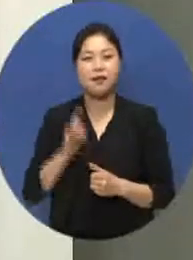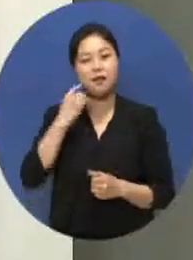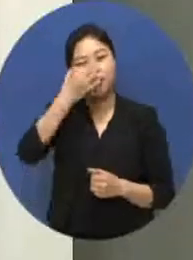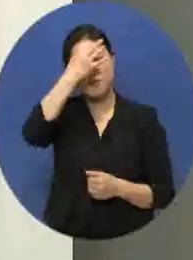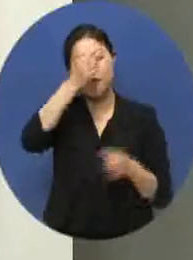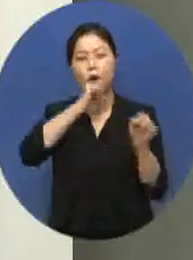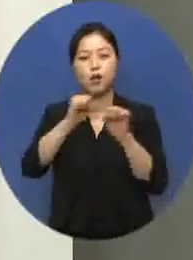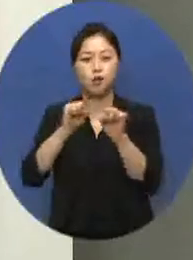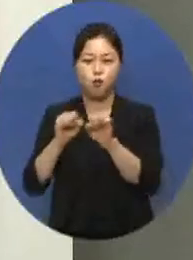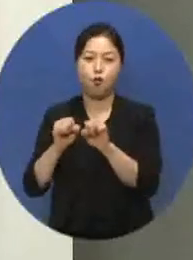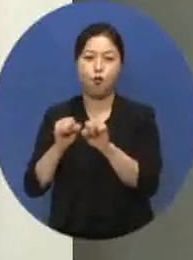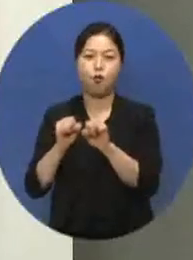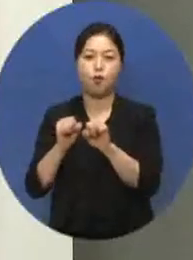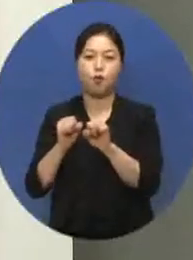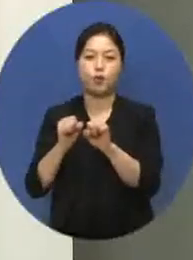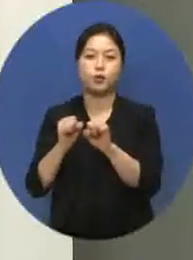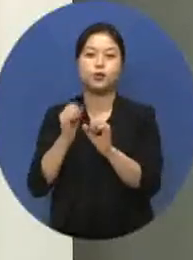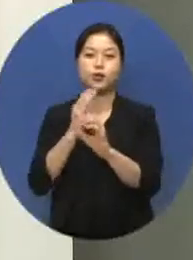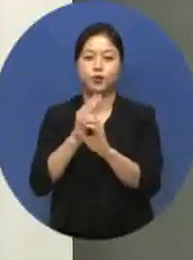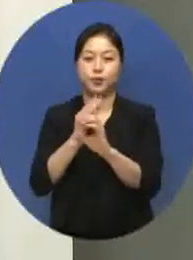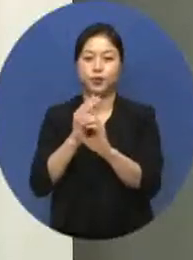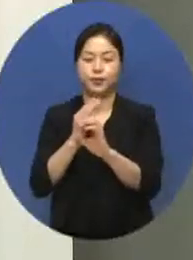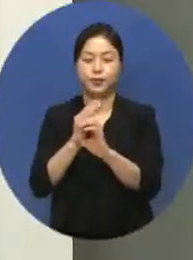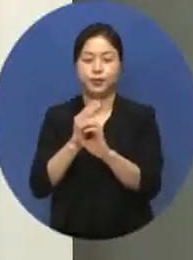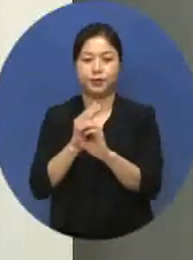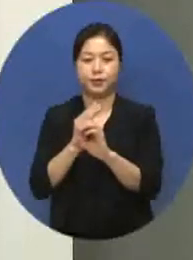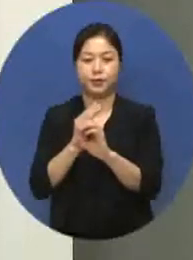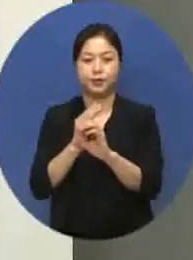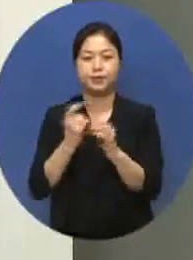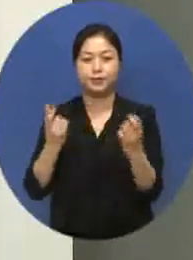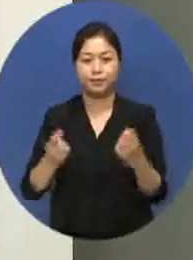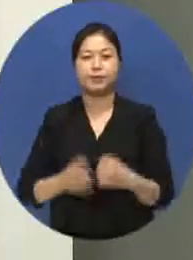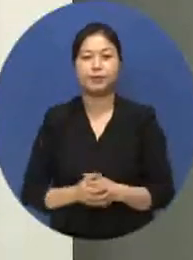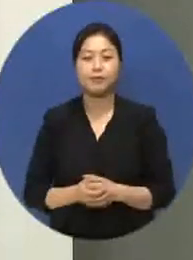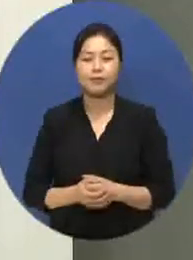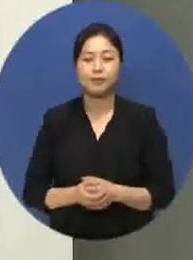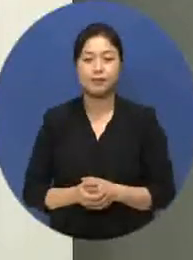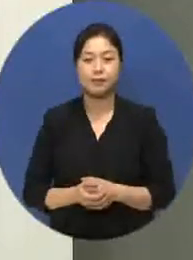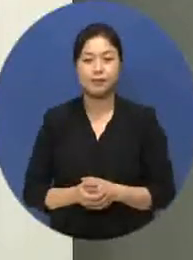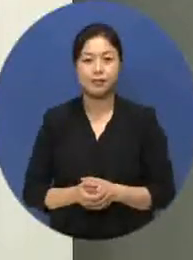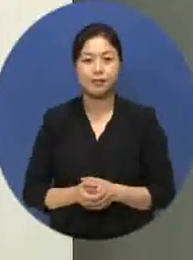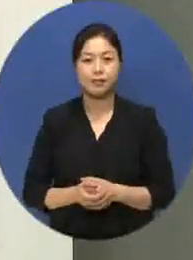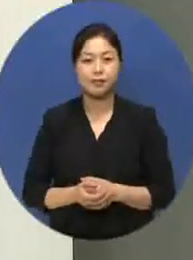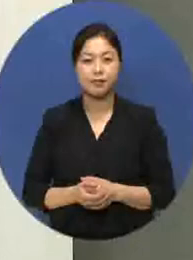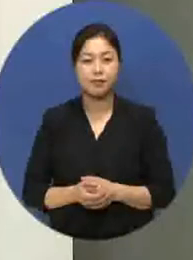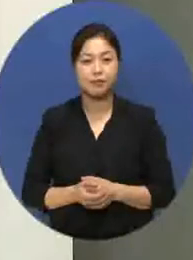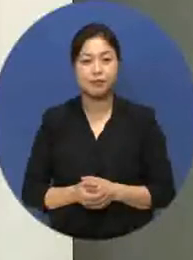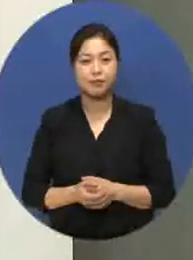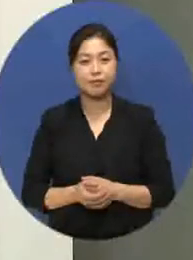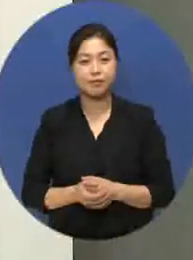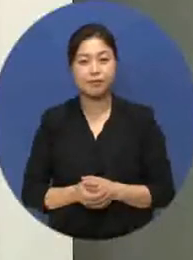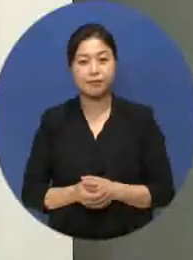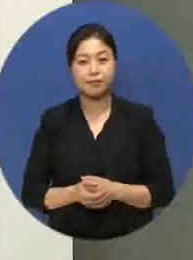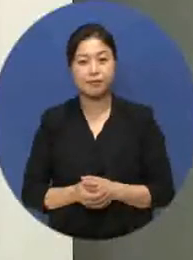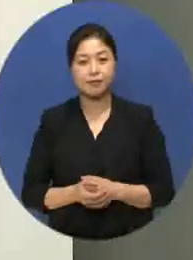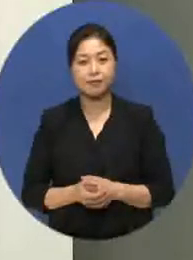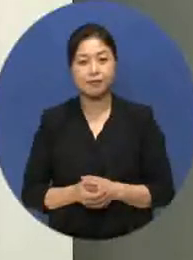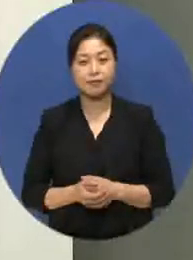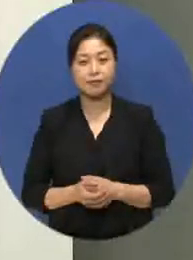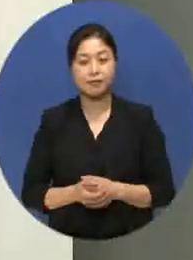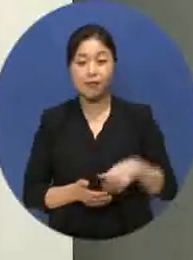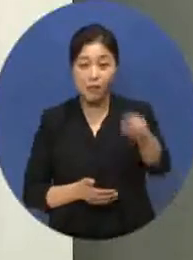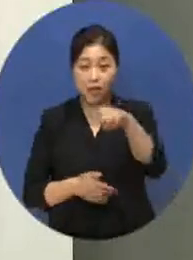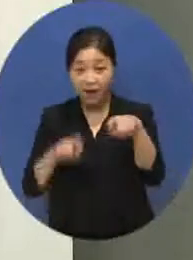불철주야 열심히 예술계를 뛰고 있는데 이런